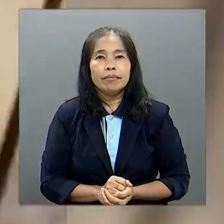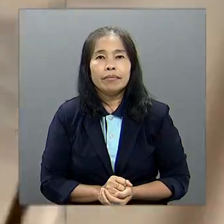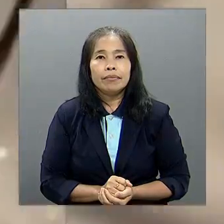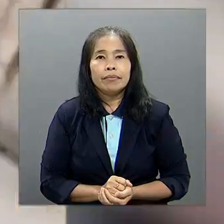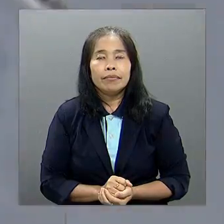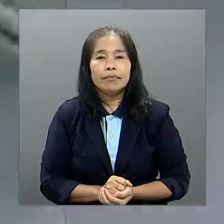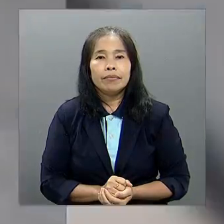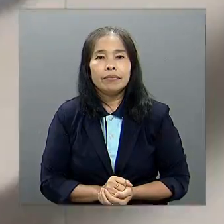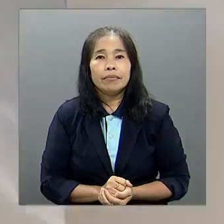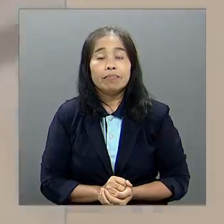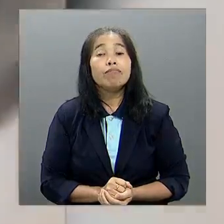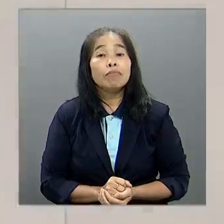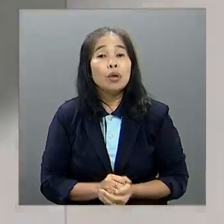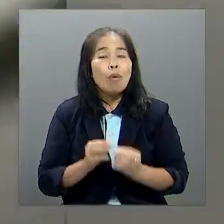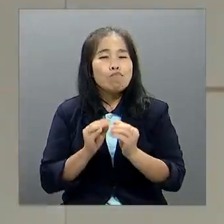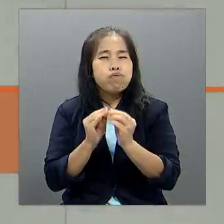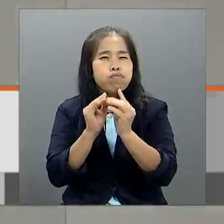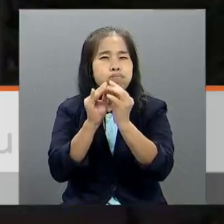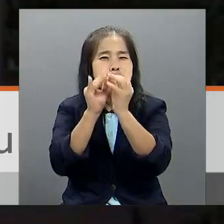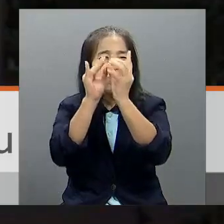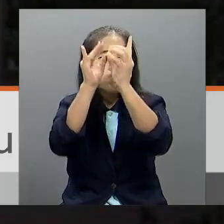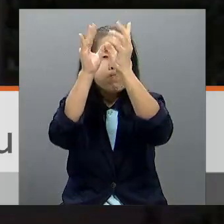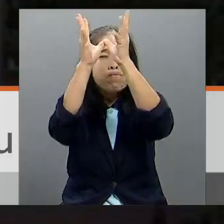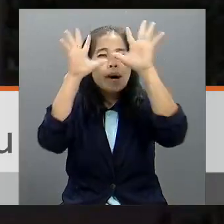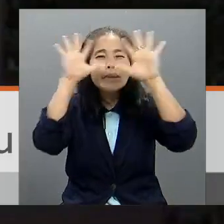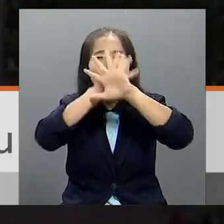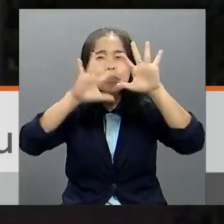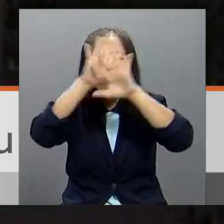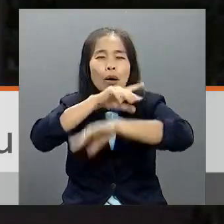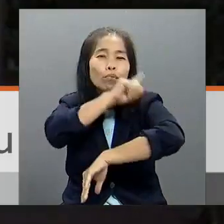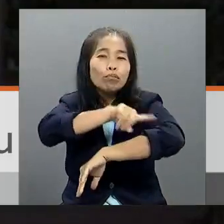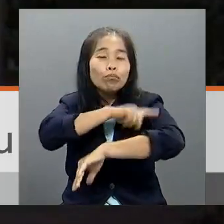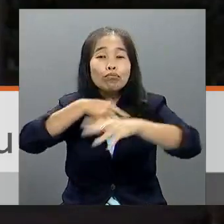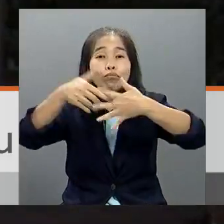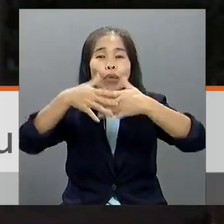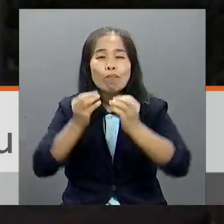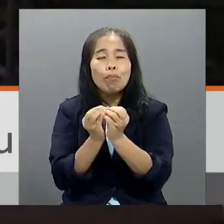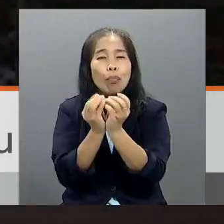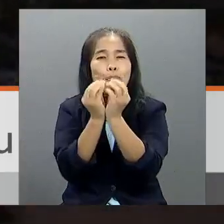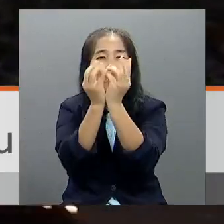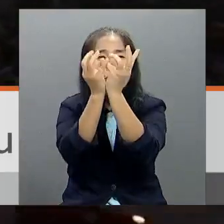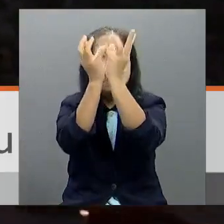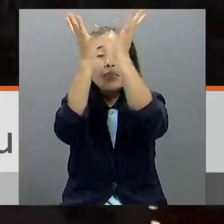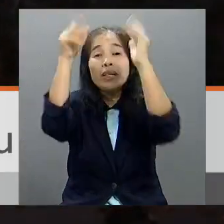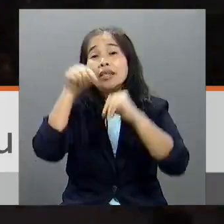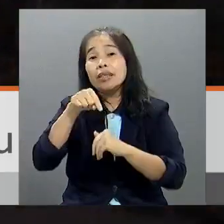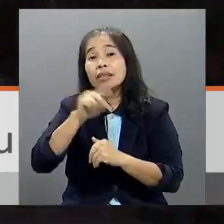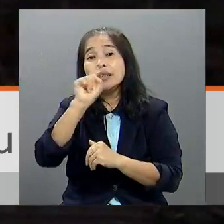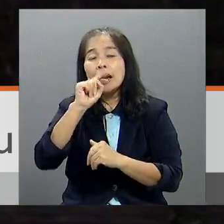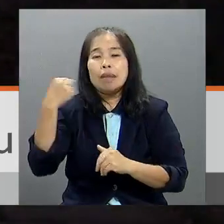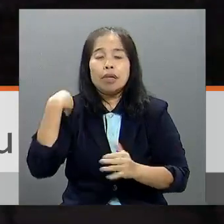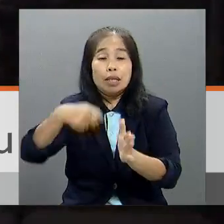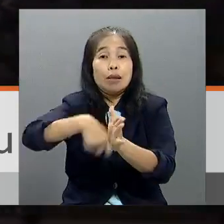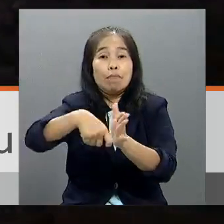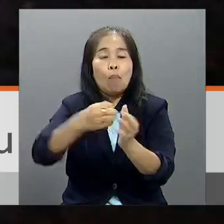นี่เป็นกลุ่มควันที่มีขนาดมหึมานะคะพวยพุ่งขึ้นไปสู่ท้องฟ้าหลังจากเกิดเหตุระเบิดรุนแรงในกรุงเบ